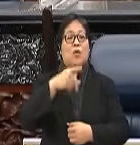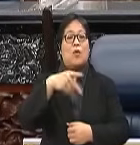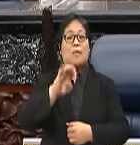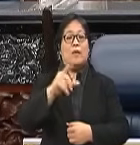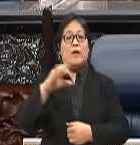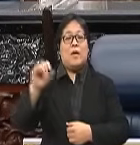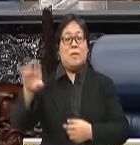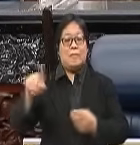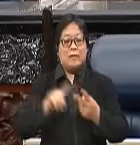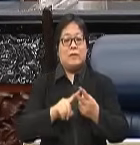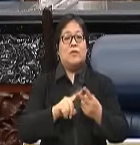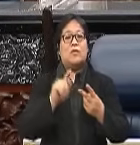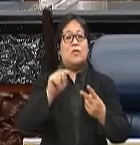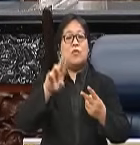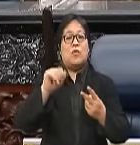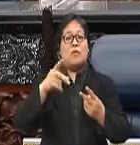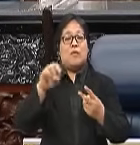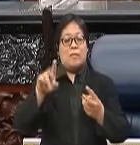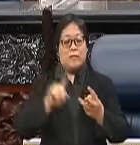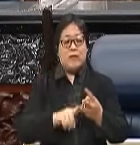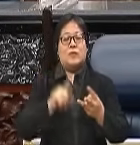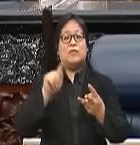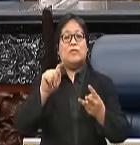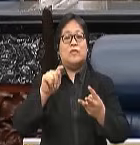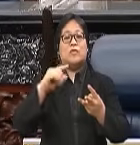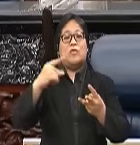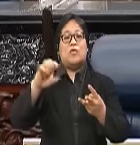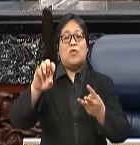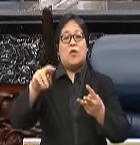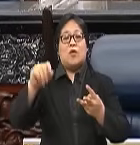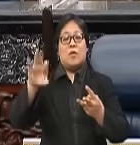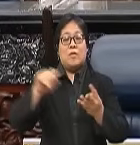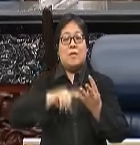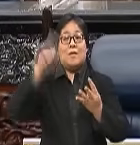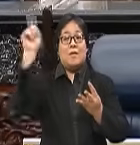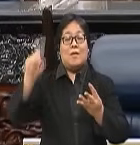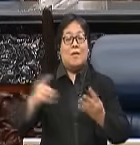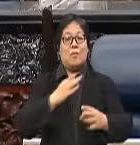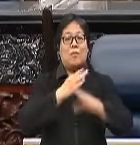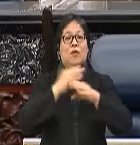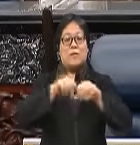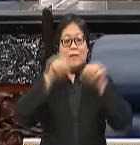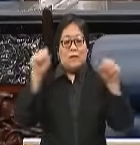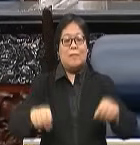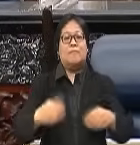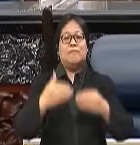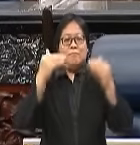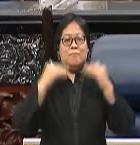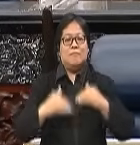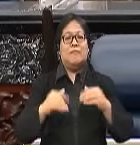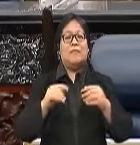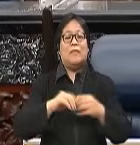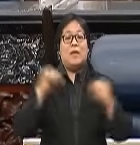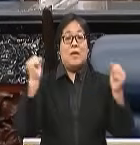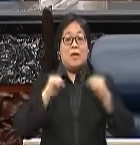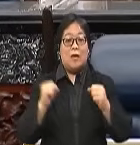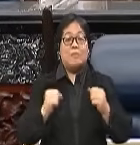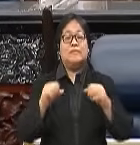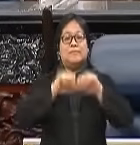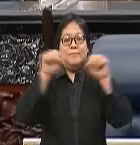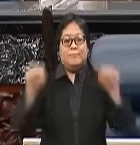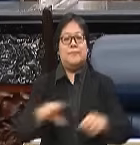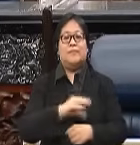switchgears transformes generates cleaning protection system dan trading system tray conditioning